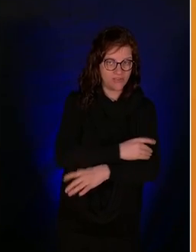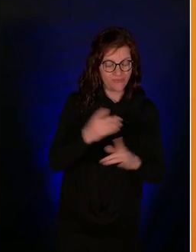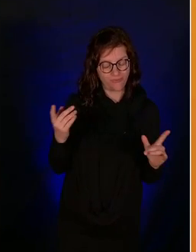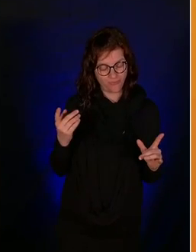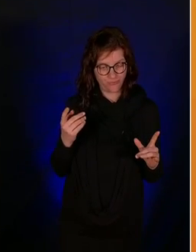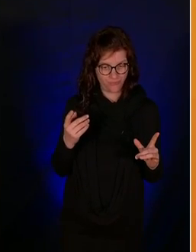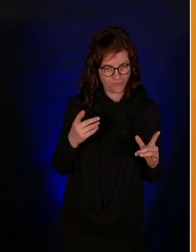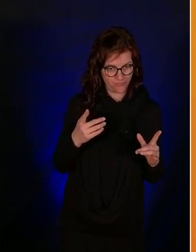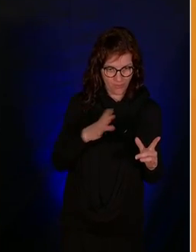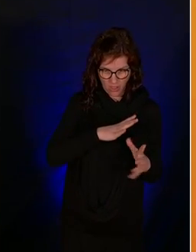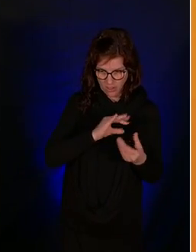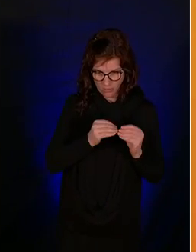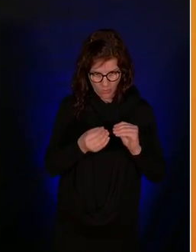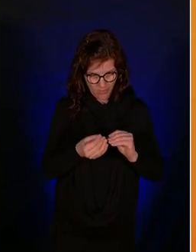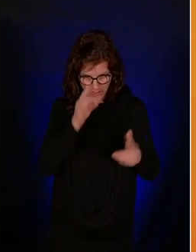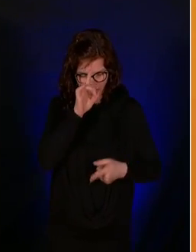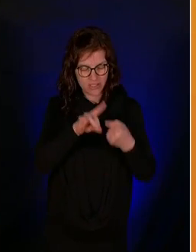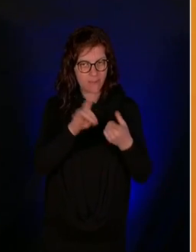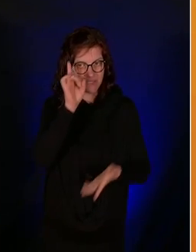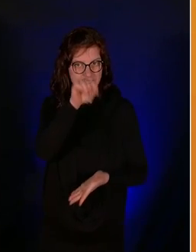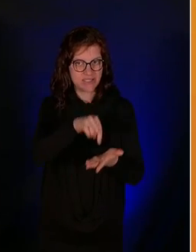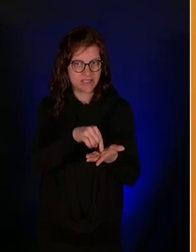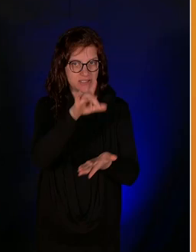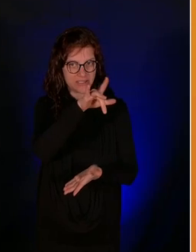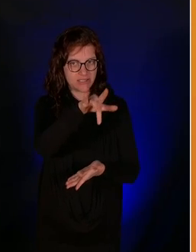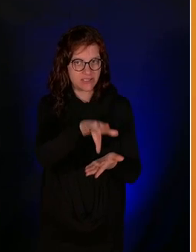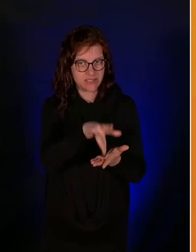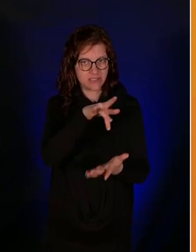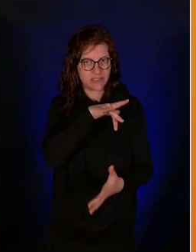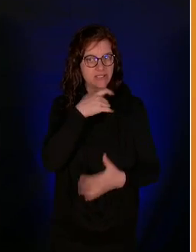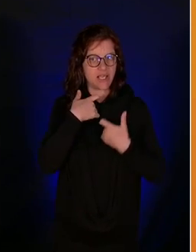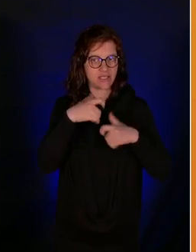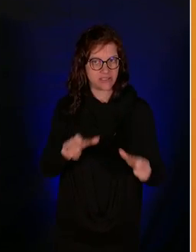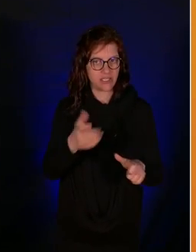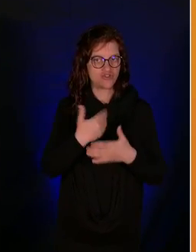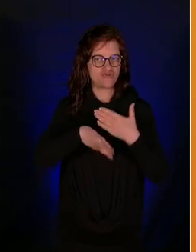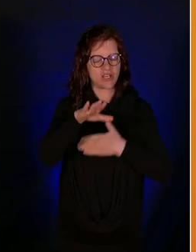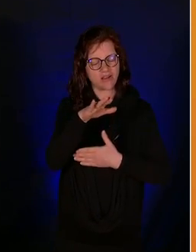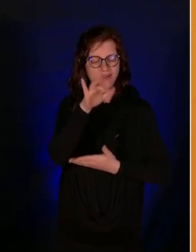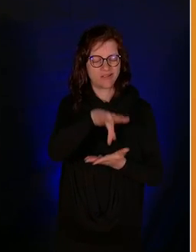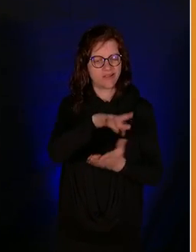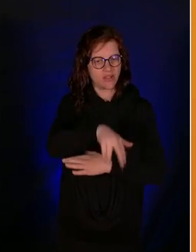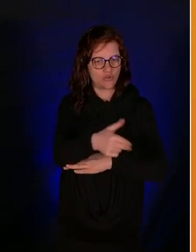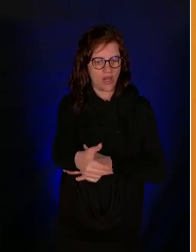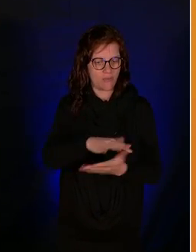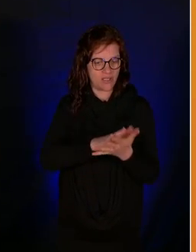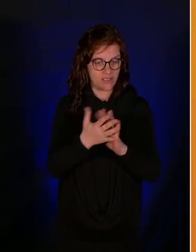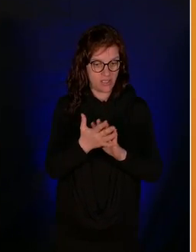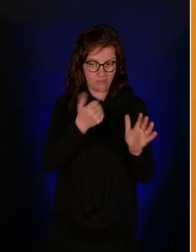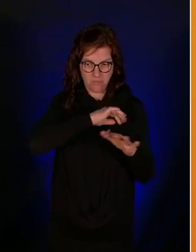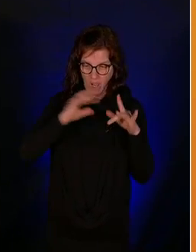grosses problématiques au niveau des accès au site dans les sites naturels de pratique. Tant, par exemple, au niveau de la